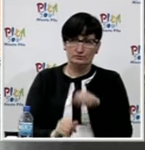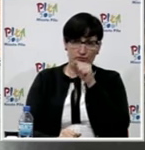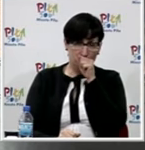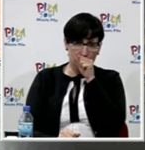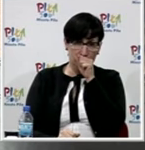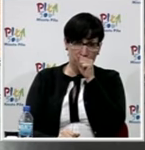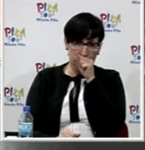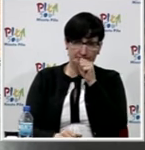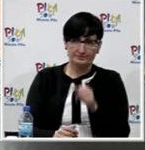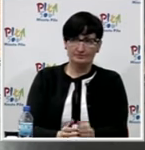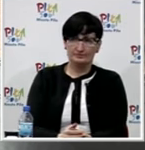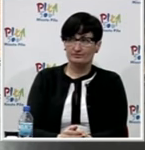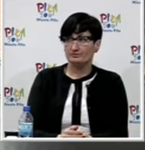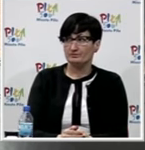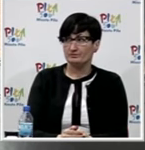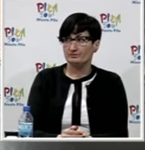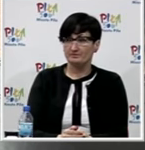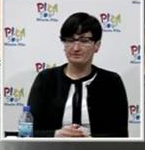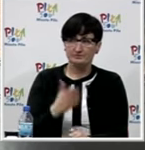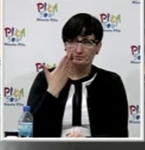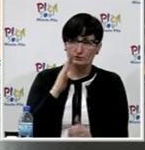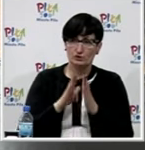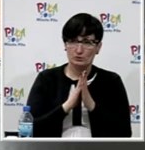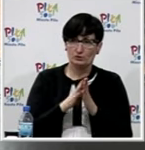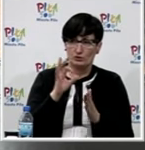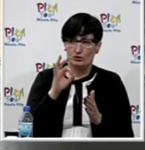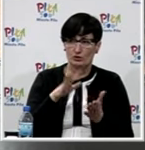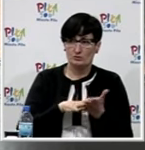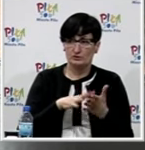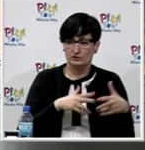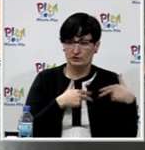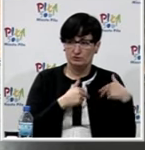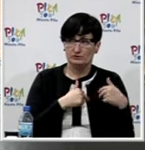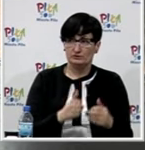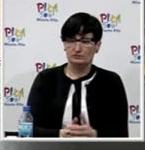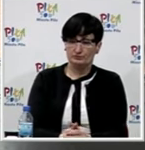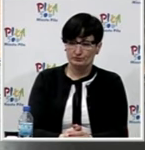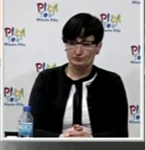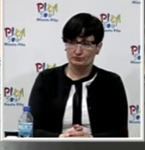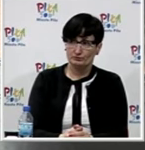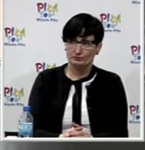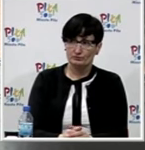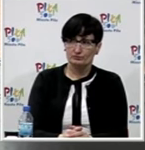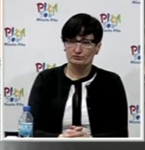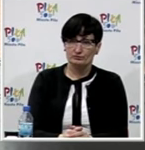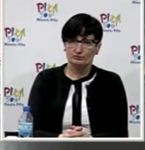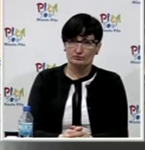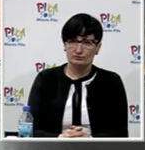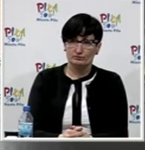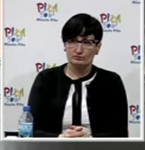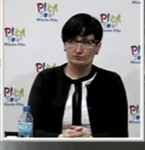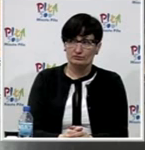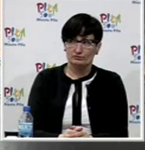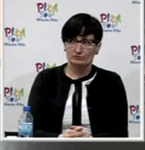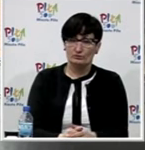innej. Bardzo proszę o opinię Komisji Gospodarki Miejskiej, pan przewodniczący Mieczysław Karpiński. Szanowni Państwo, Komisja